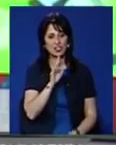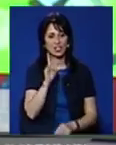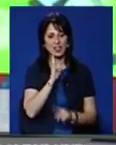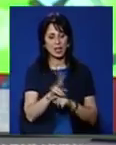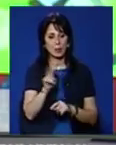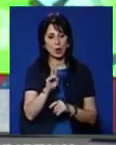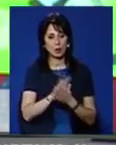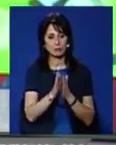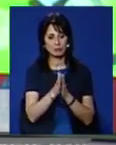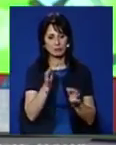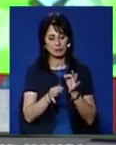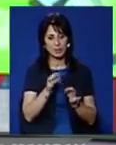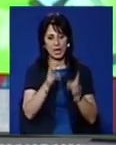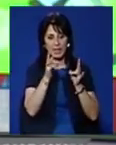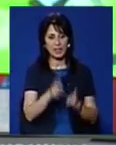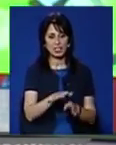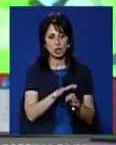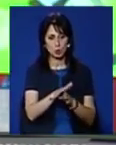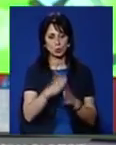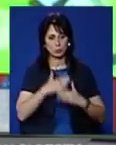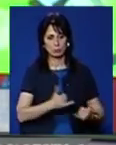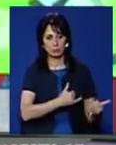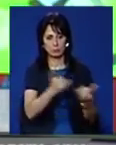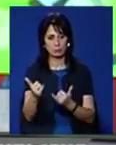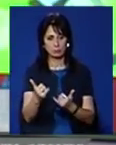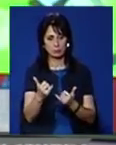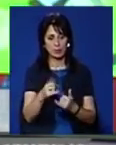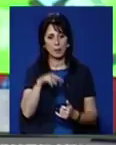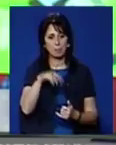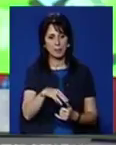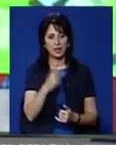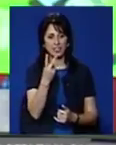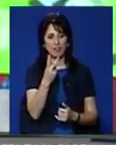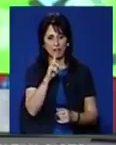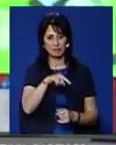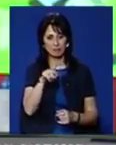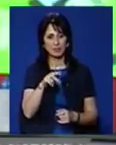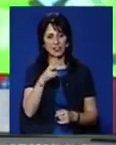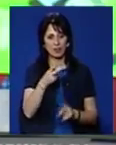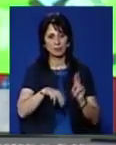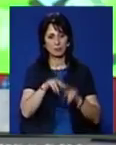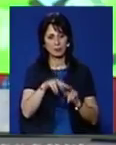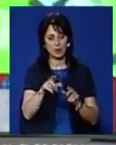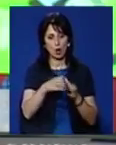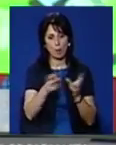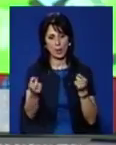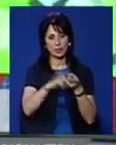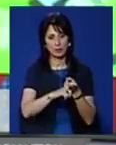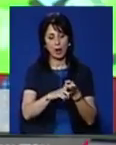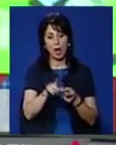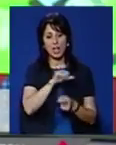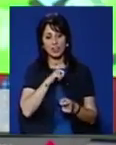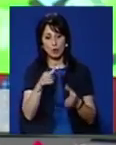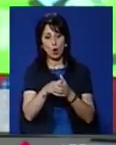საპროცესო შეთანხმების და დაზარალებულთა სრულად დაკმაყოფილების სანაცვლოდ კვადრატთან ითანამშრომლოს. თავად დეველოპერული კომპანია ჯერ